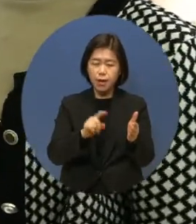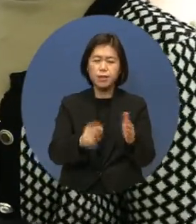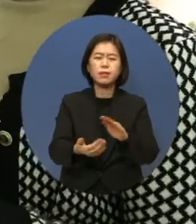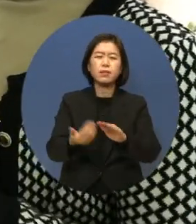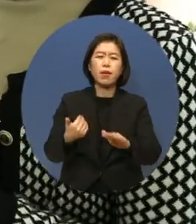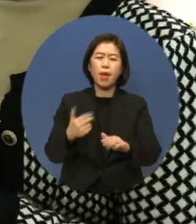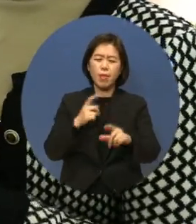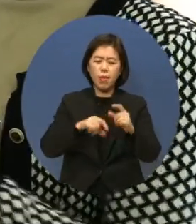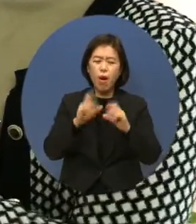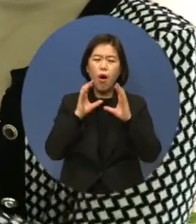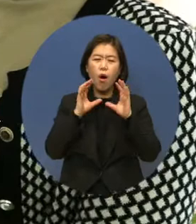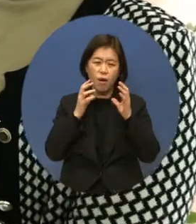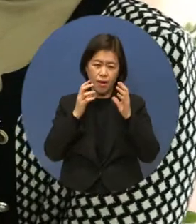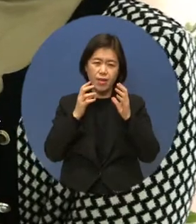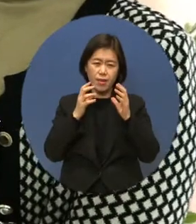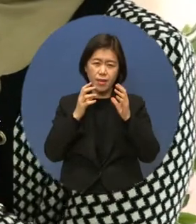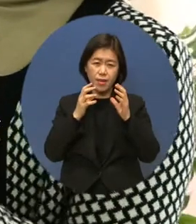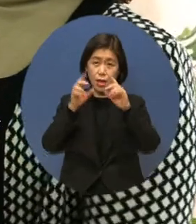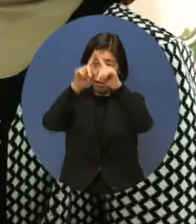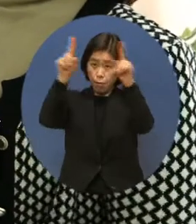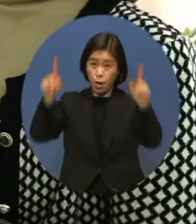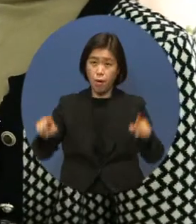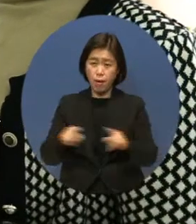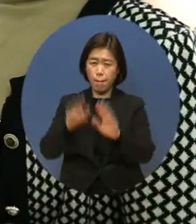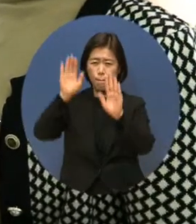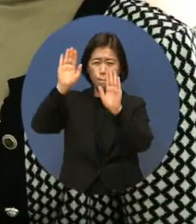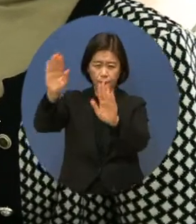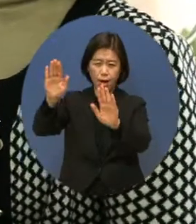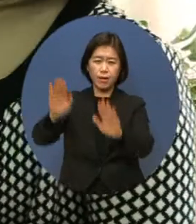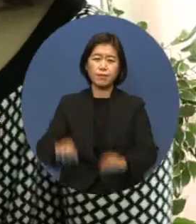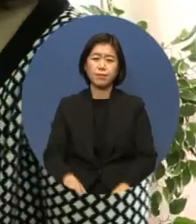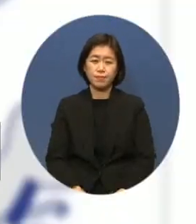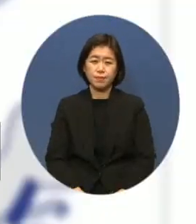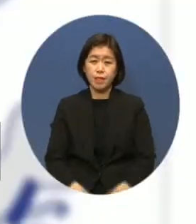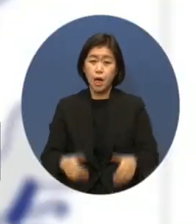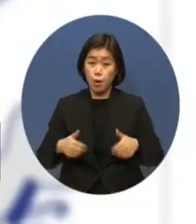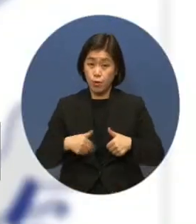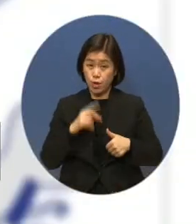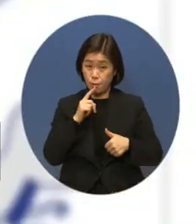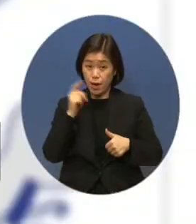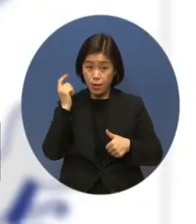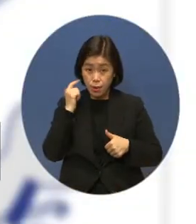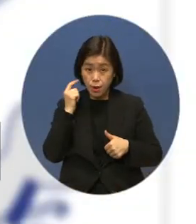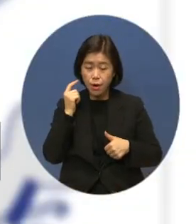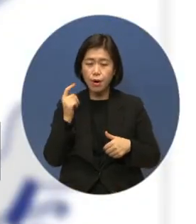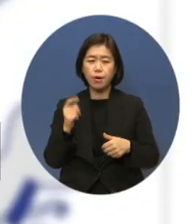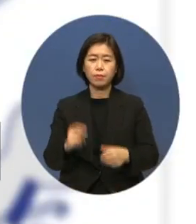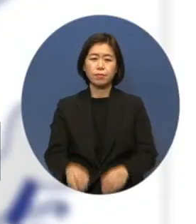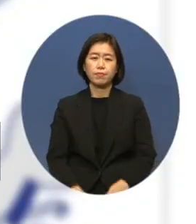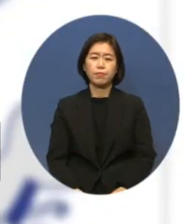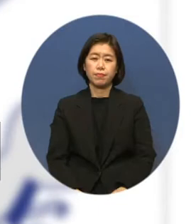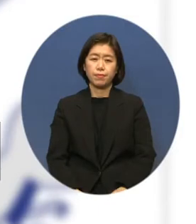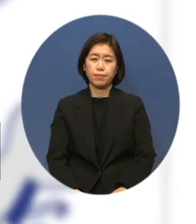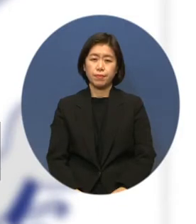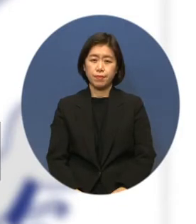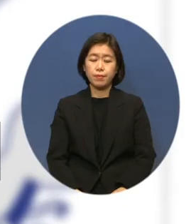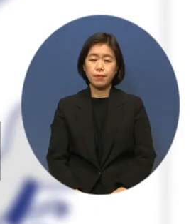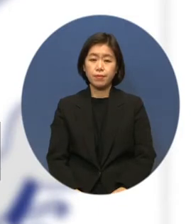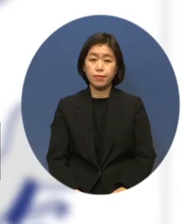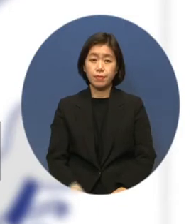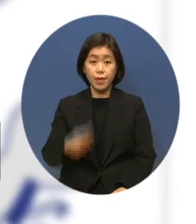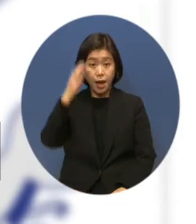단계에 또 교구제 벽보가 필요하다. 더 어린 아이들은 그래서 이제 그 전 단계에 이제